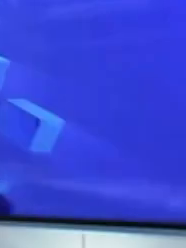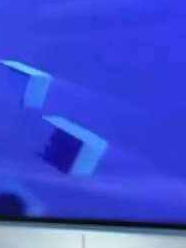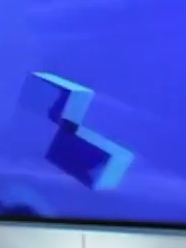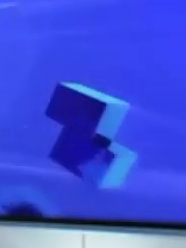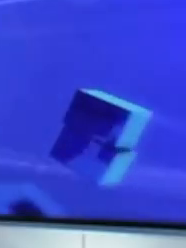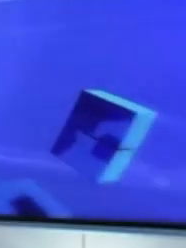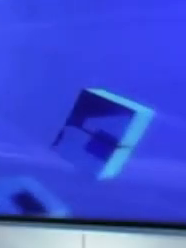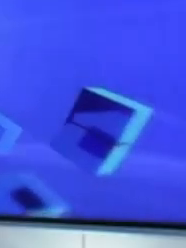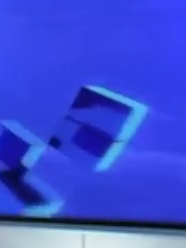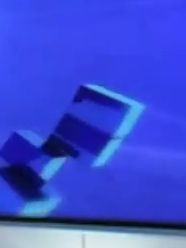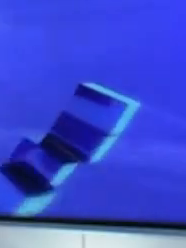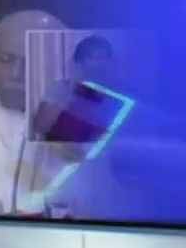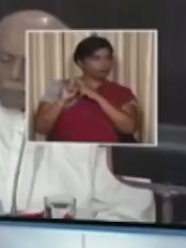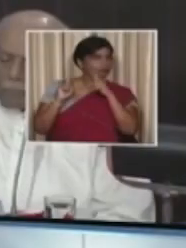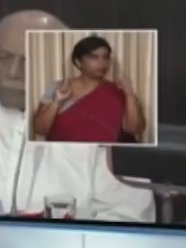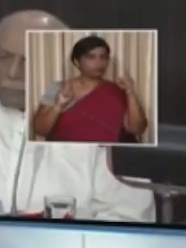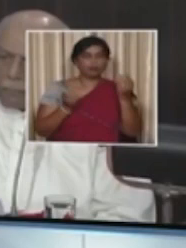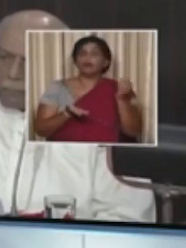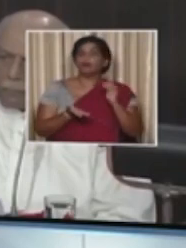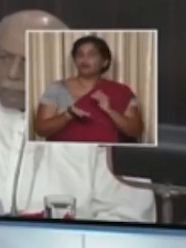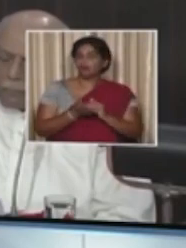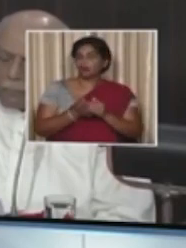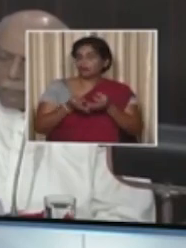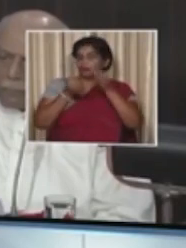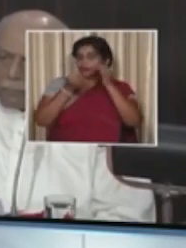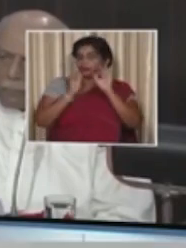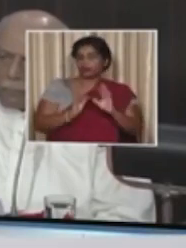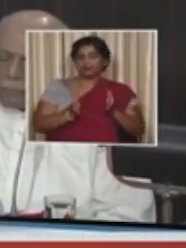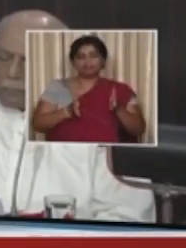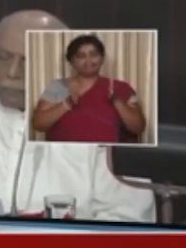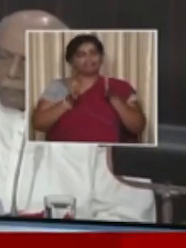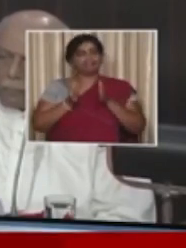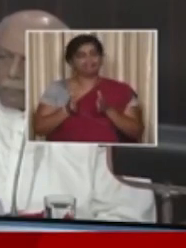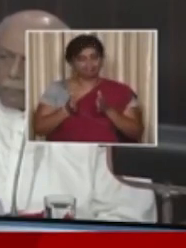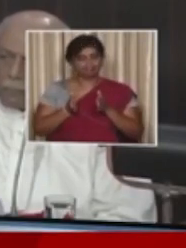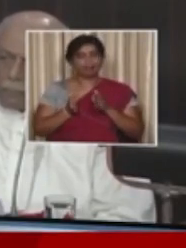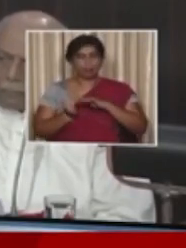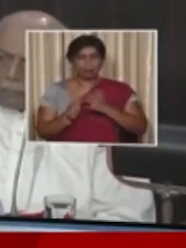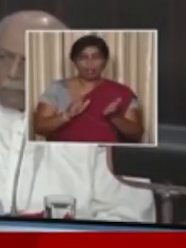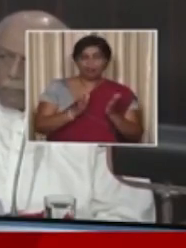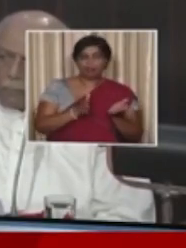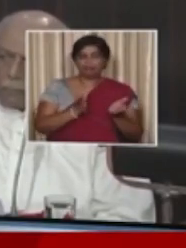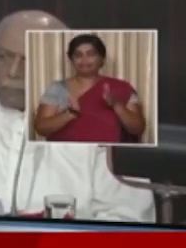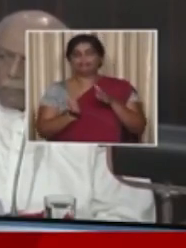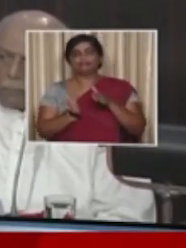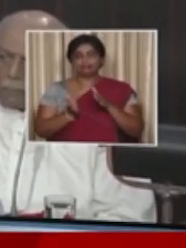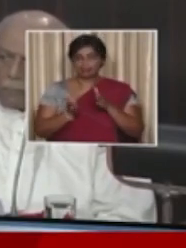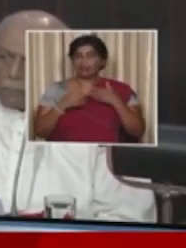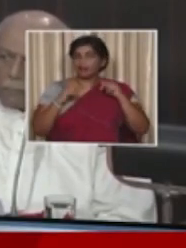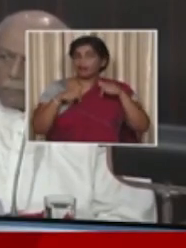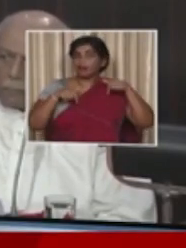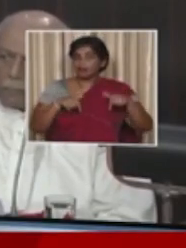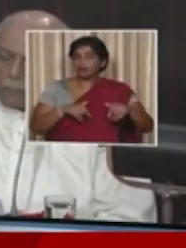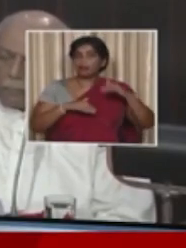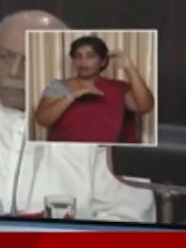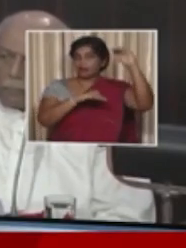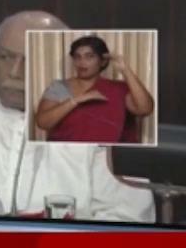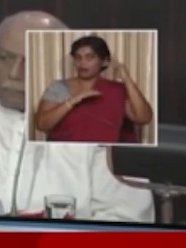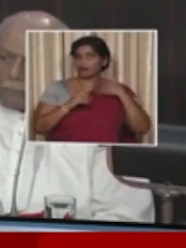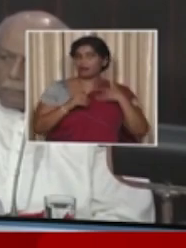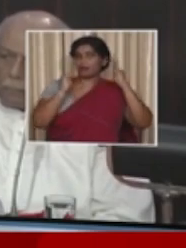2024 வரவு செலவு திட்டத்தை இலங்கை நேற்று தாக்கல் செய்தது. கணிக்கப்பட்டதை காட்டிலும் அதில் அறிவிக்கப்பட்ட நிதி ஒதுக்கீடு குறைவாக